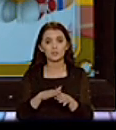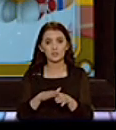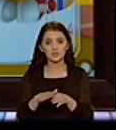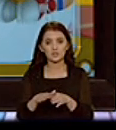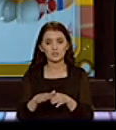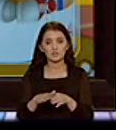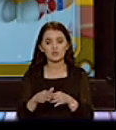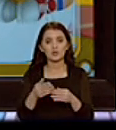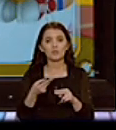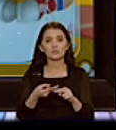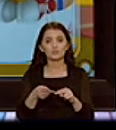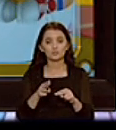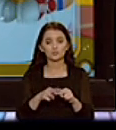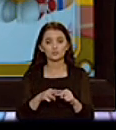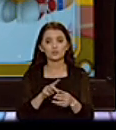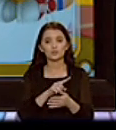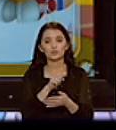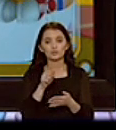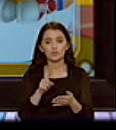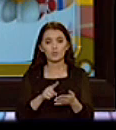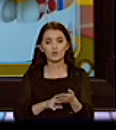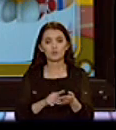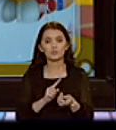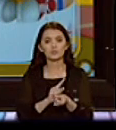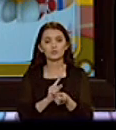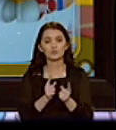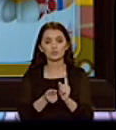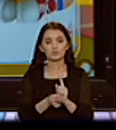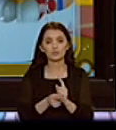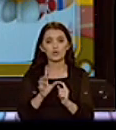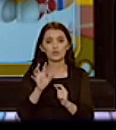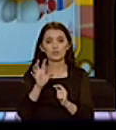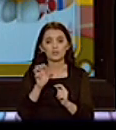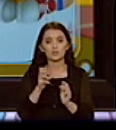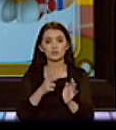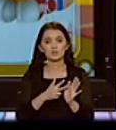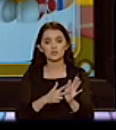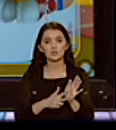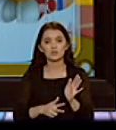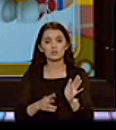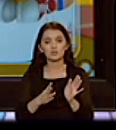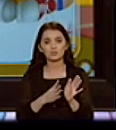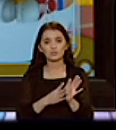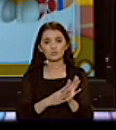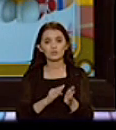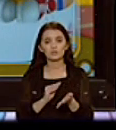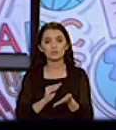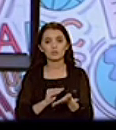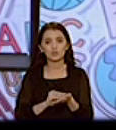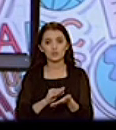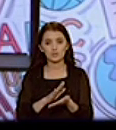oshiramiz. Buning uchun biz noma'lum son o'rniga 589 ni yozamiz.